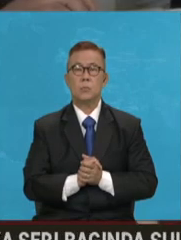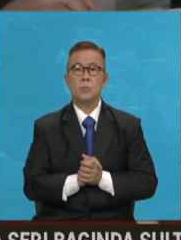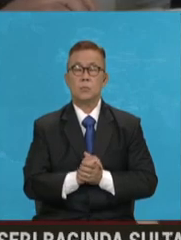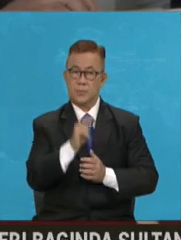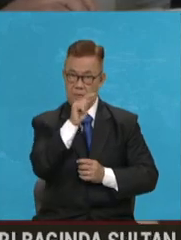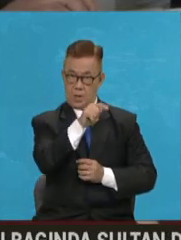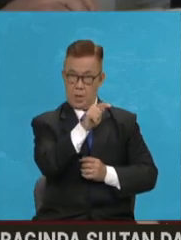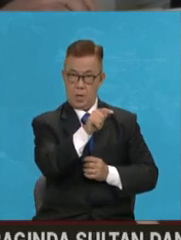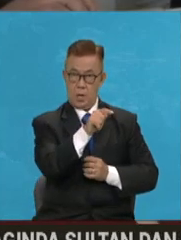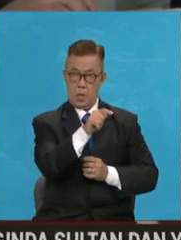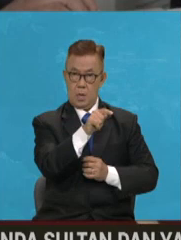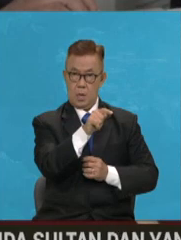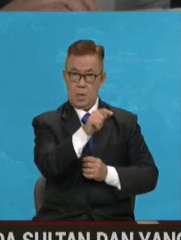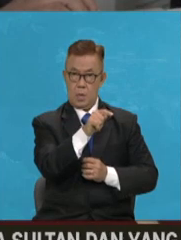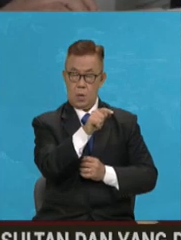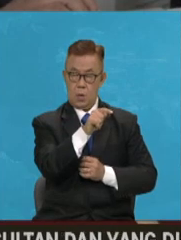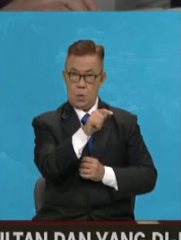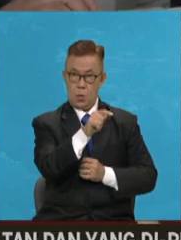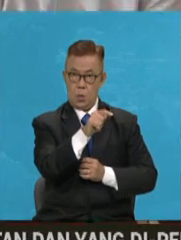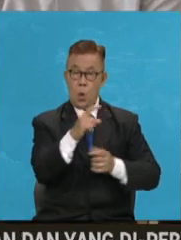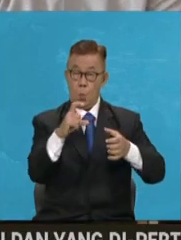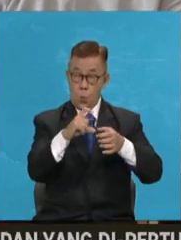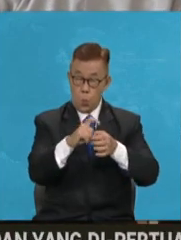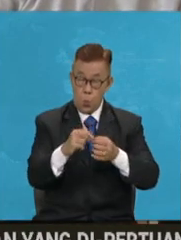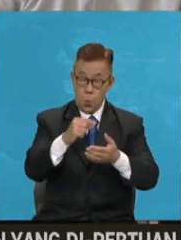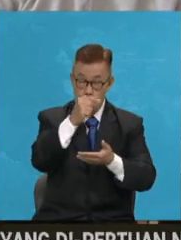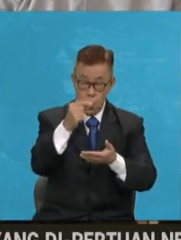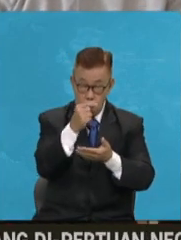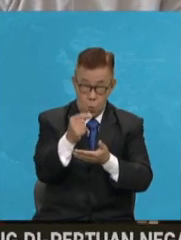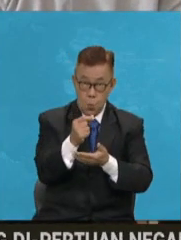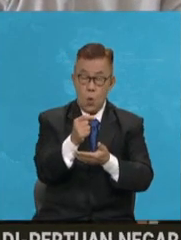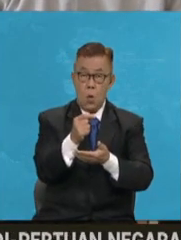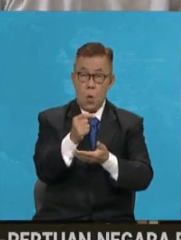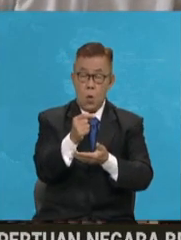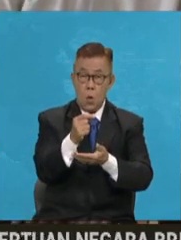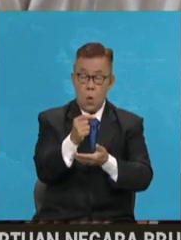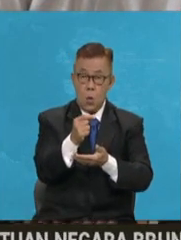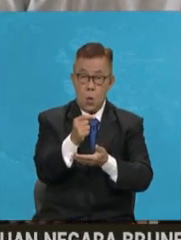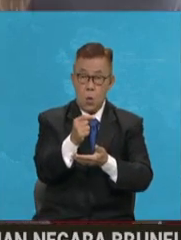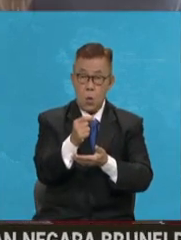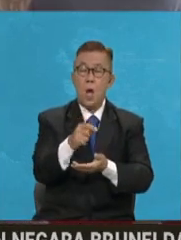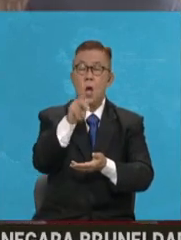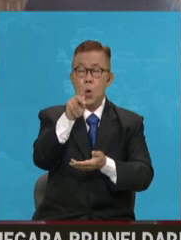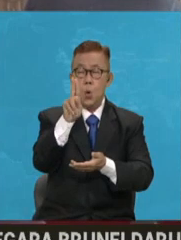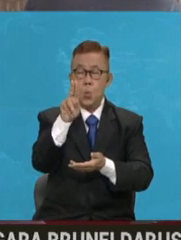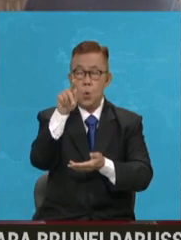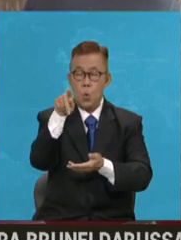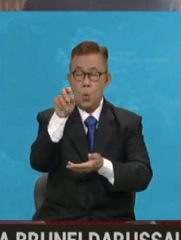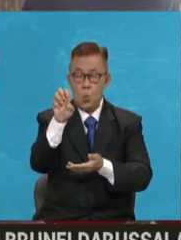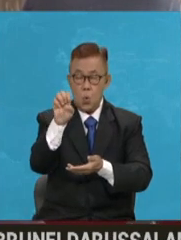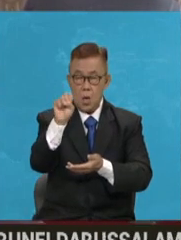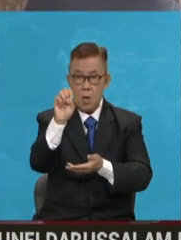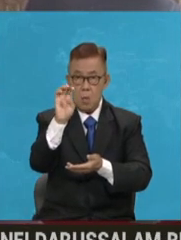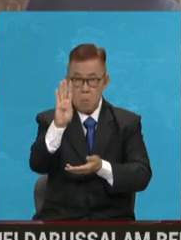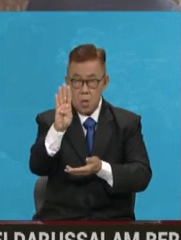majelis diadakan bersempurna majelis konvocation college University perguruan ugama Sri Bengawan Kopo SD ke-12